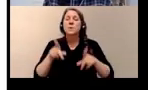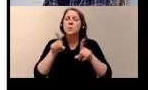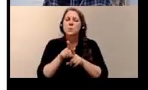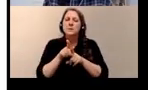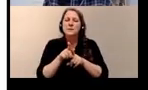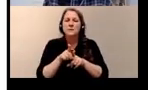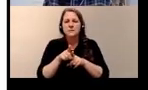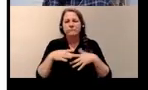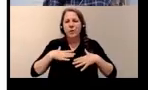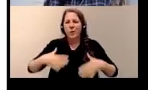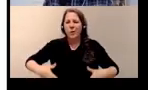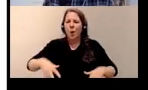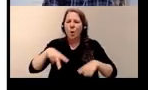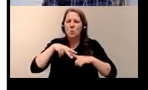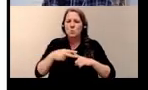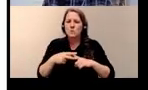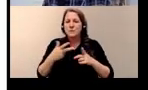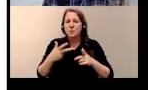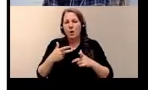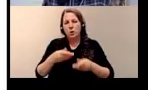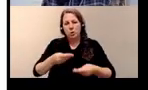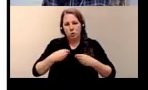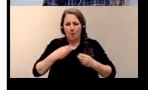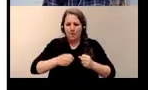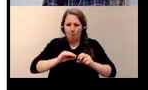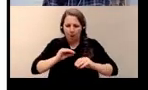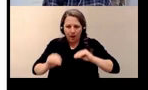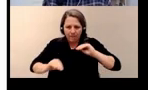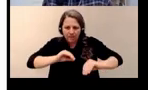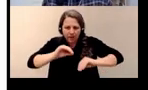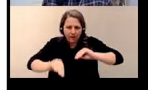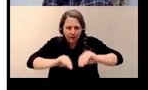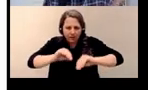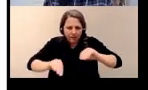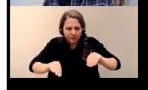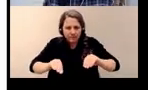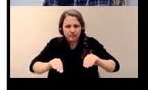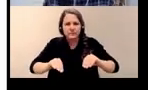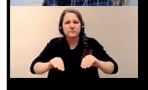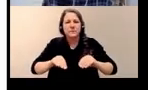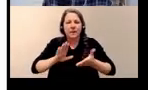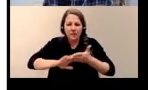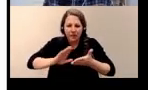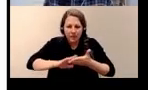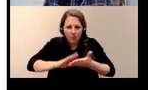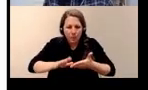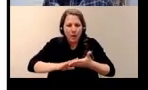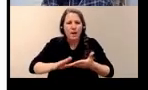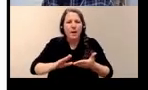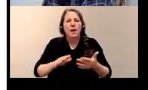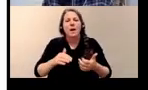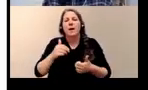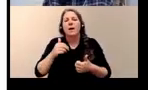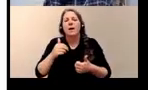outil qui permettait justement de démonter l'objet, de nettoyer certaines parties du téléphone ou